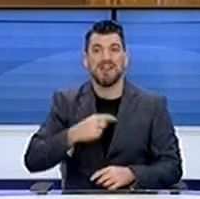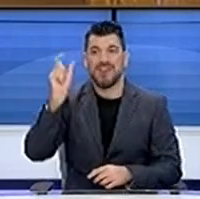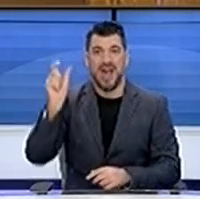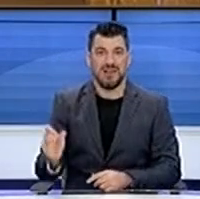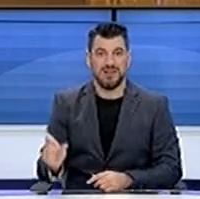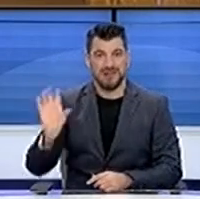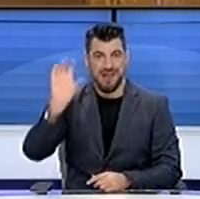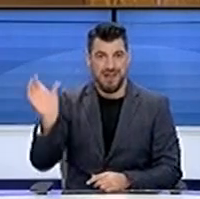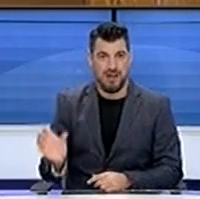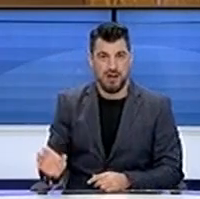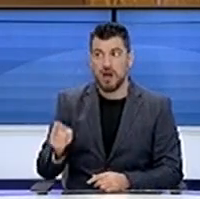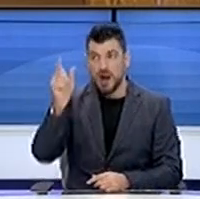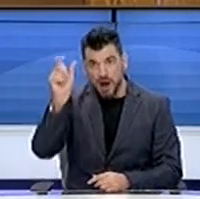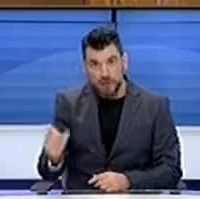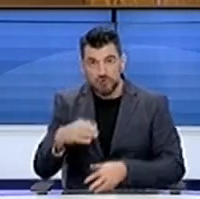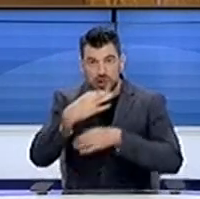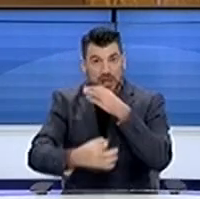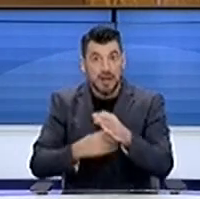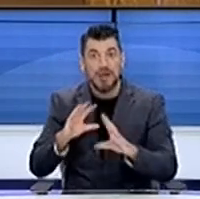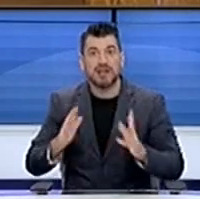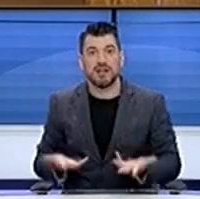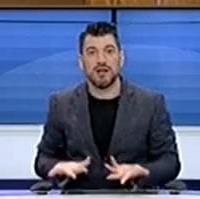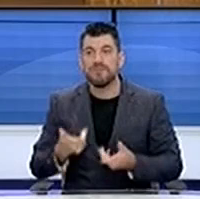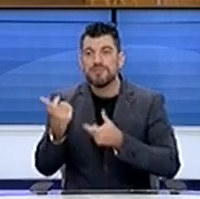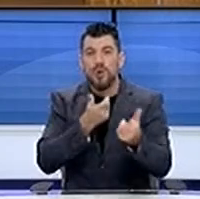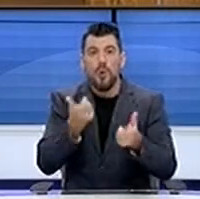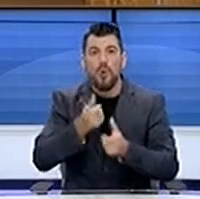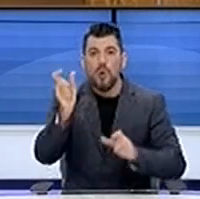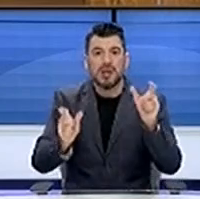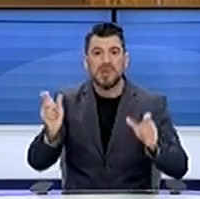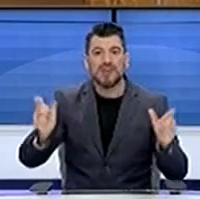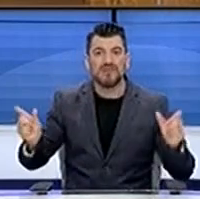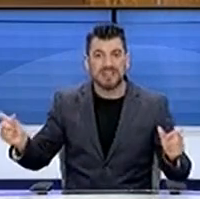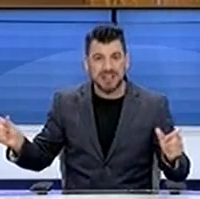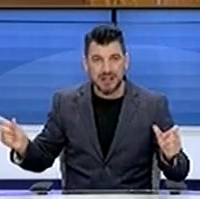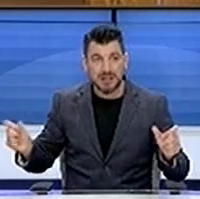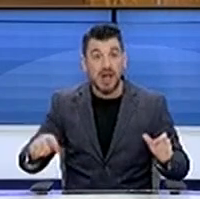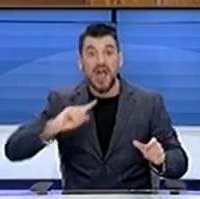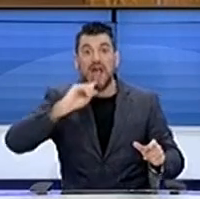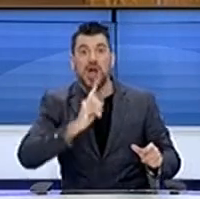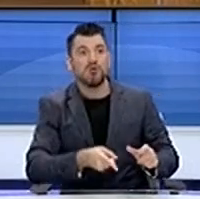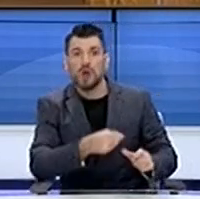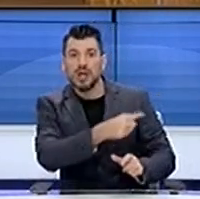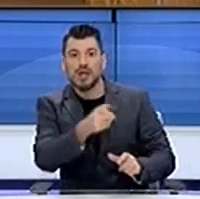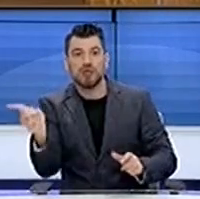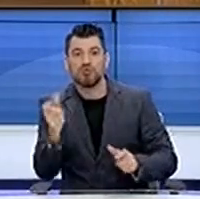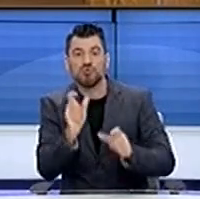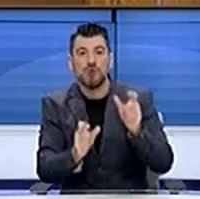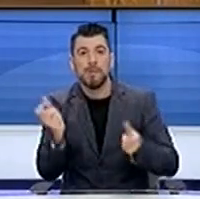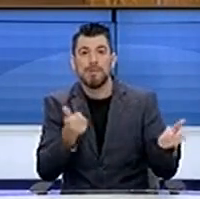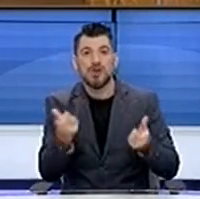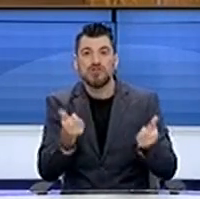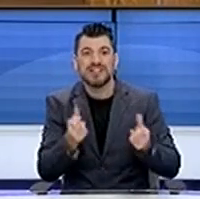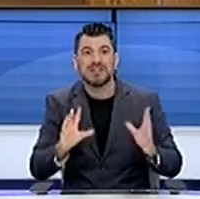στην οποία δήλωσε ότι οι πυροσβεστικές δυνάμεις είχαν εντολή μη κατάσβεσης. Είναι μια πολύ